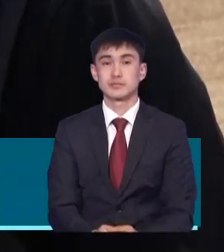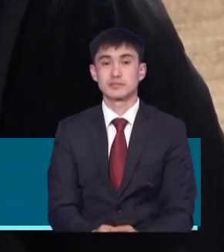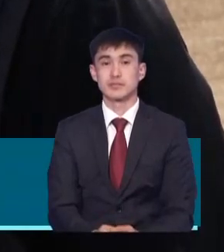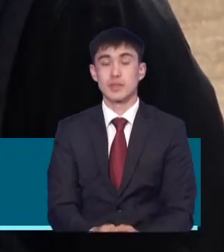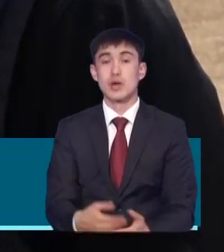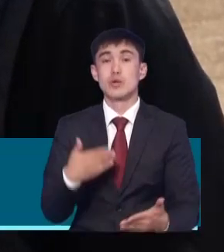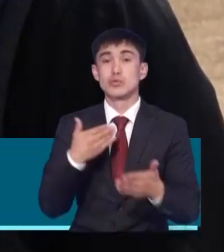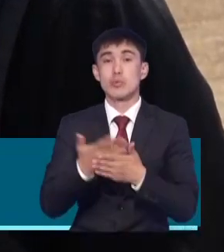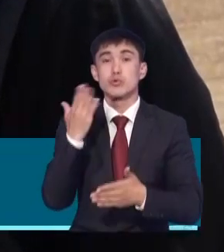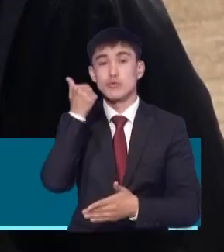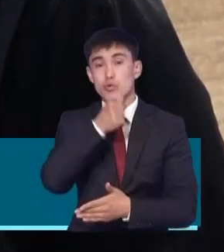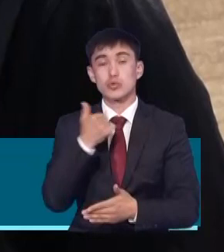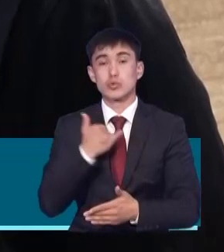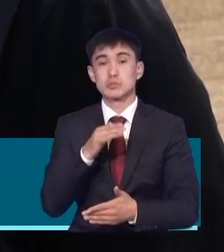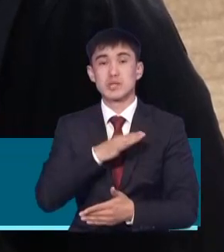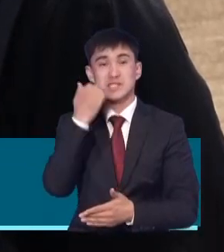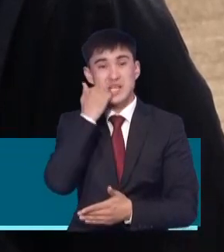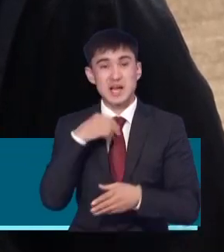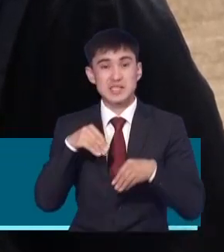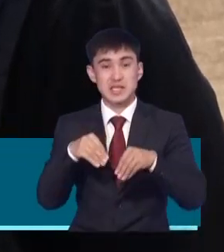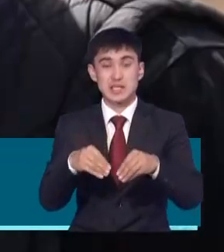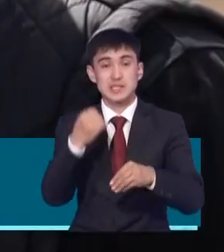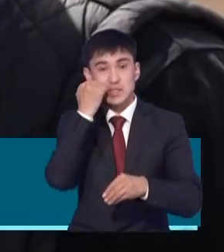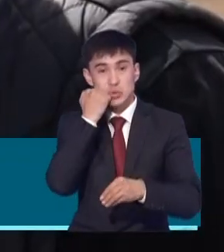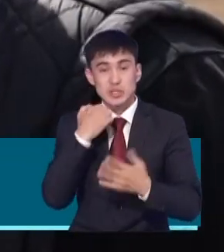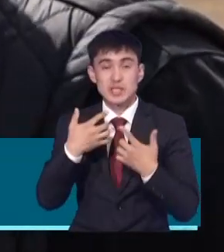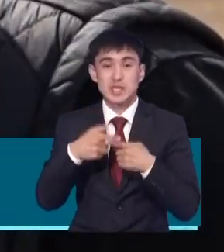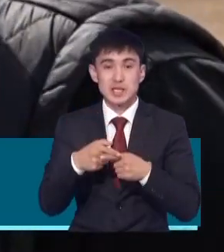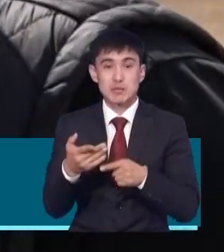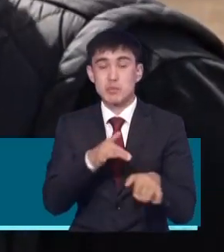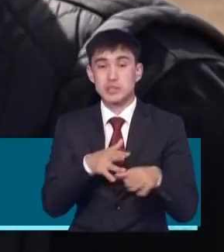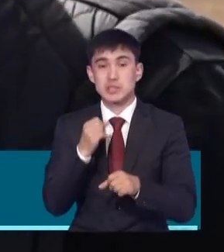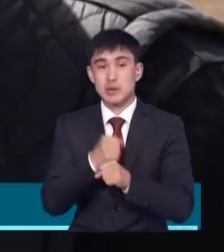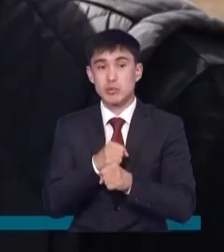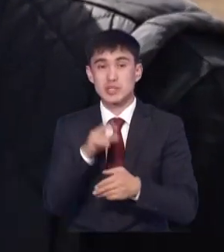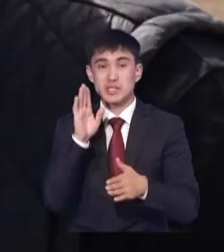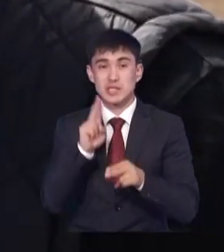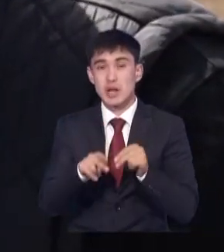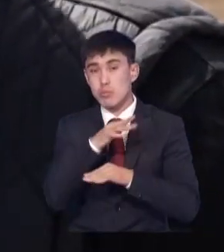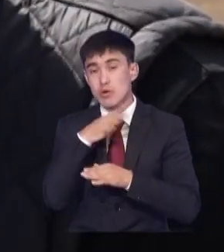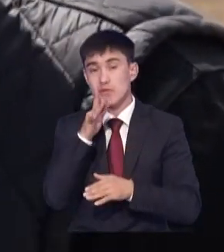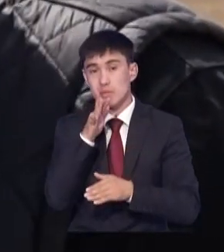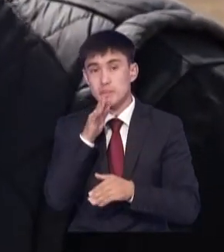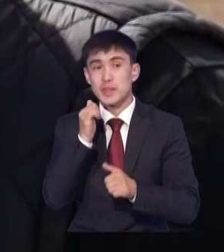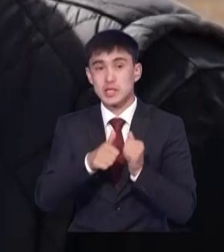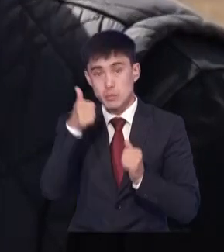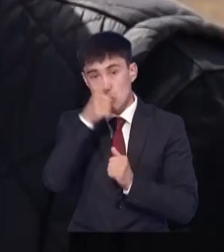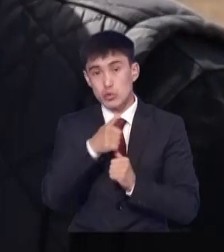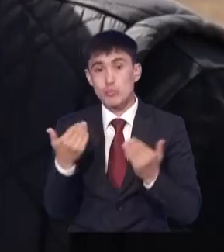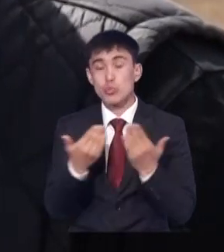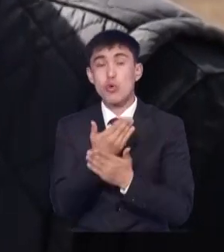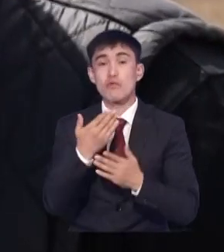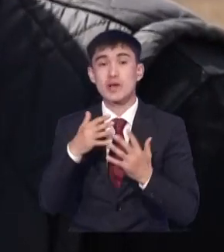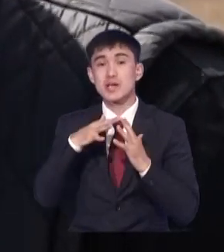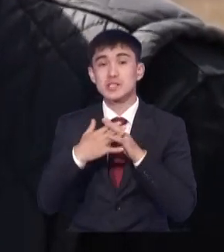До прошлого года у нас были старые сеялки. Из-за изношенности техники мы в процессе работы теряли много времени, но с каждым годом появляется